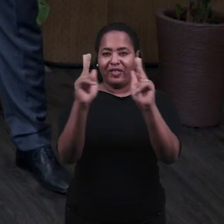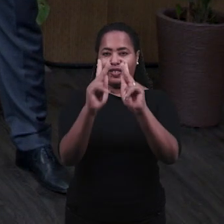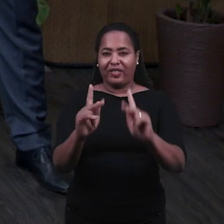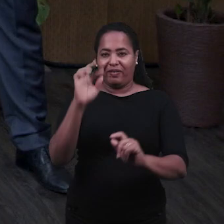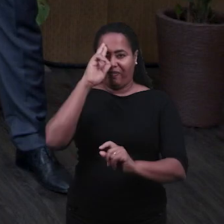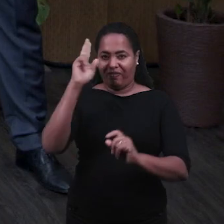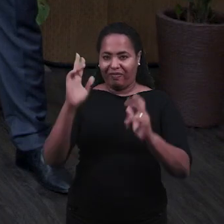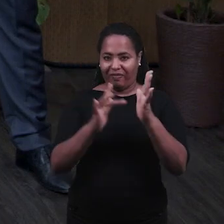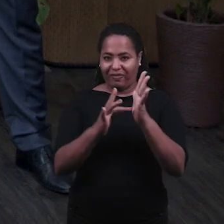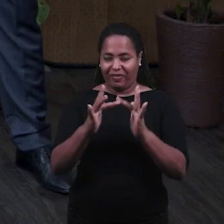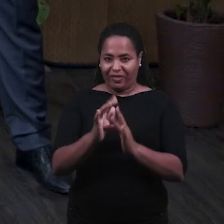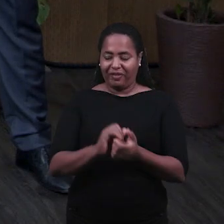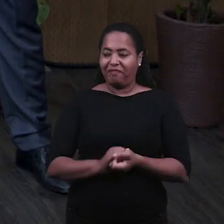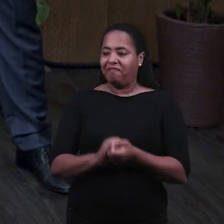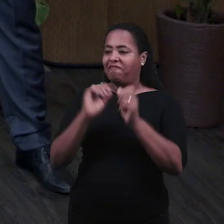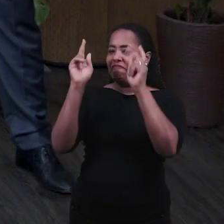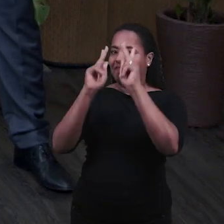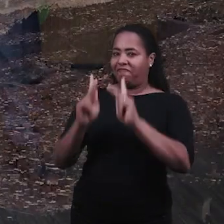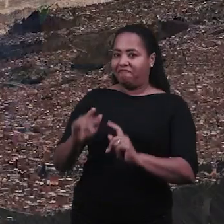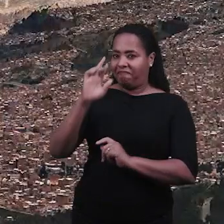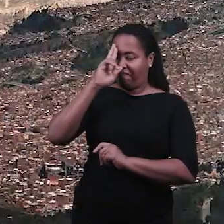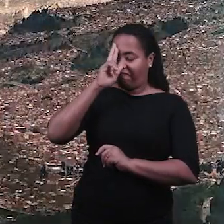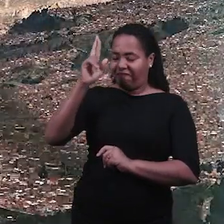Seigneur Jésus, la paix du Seigneur.